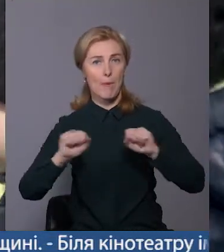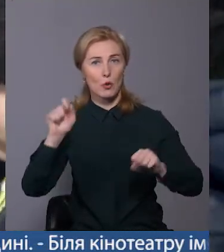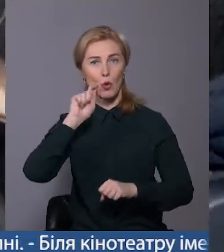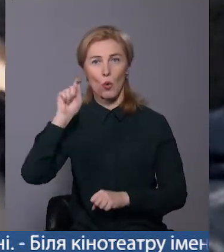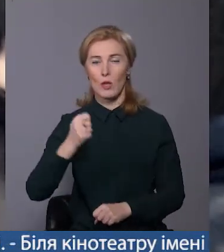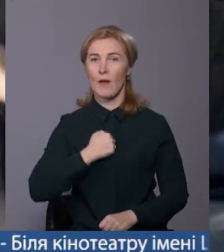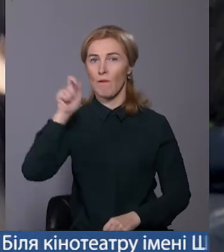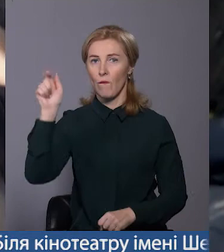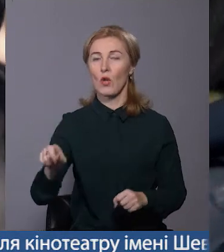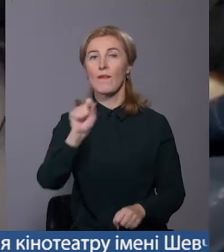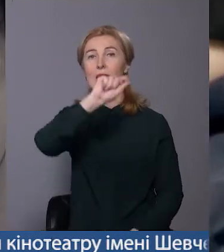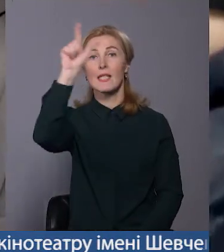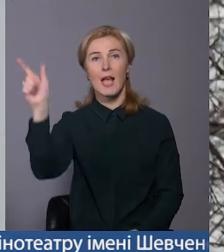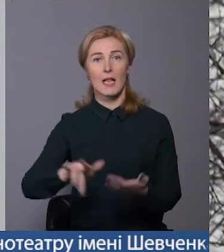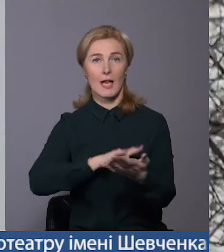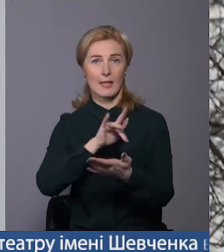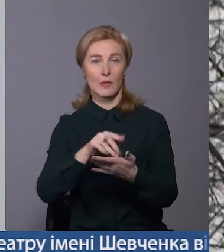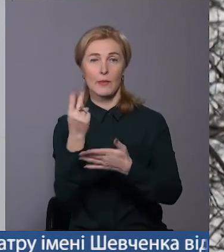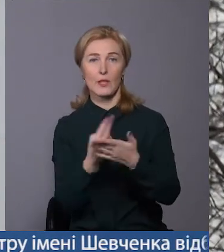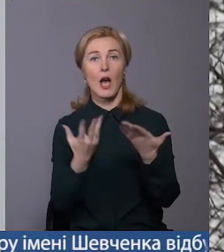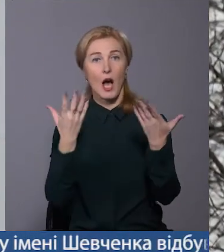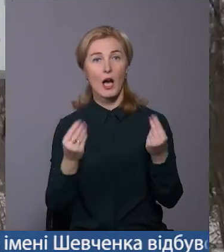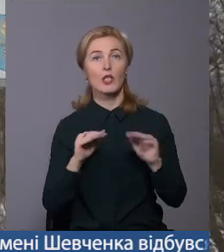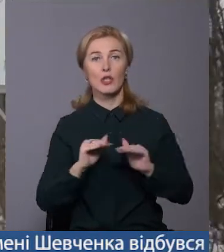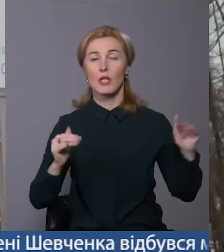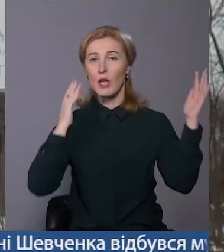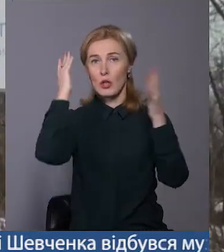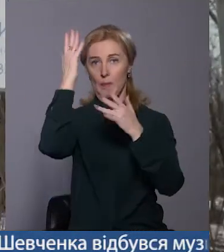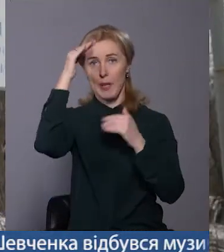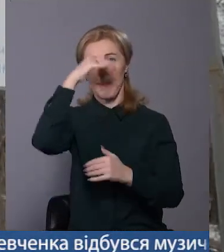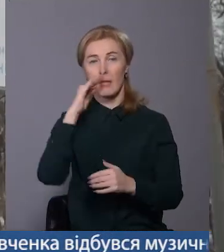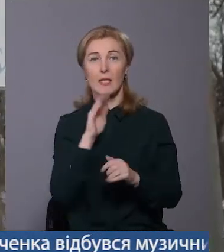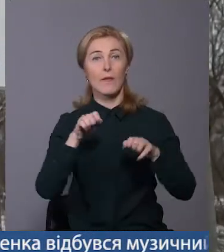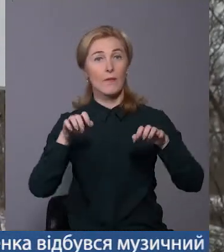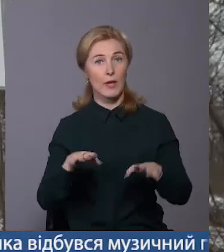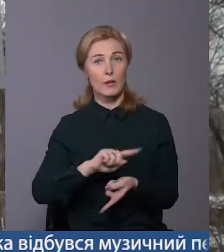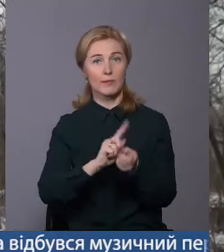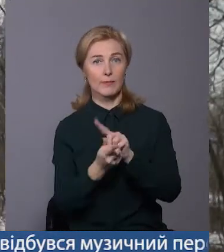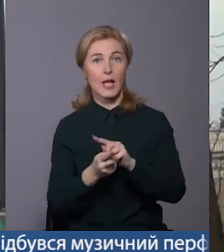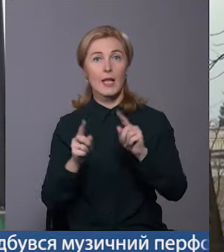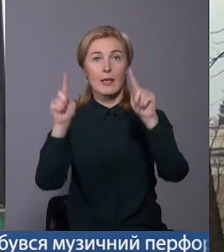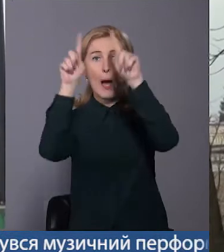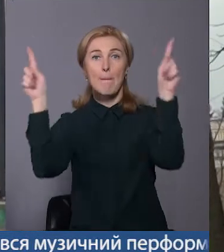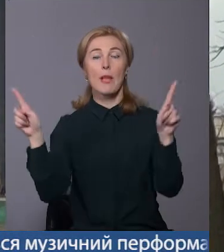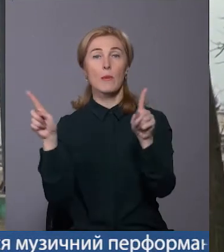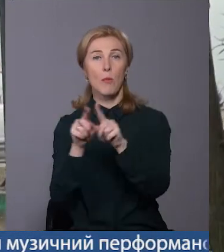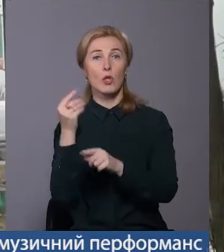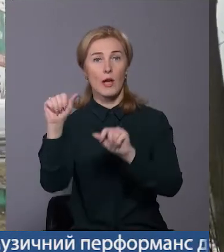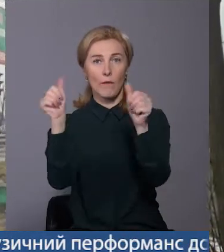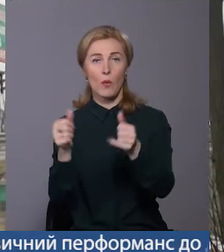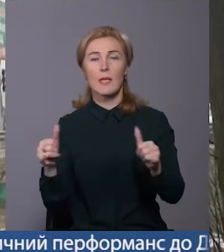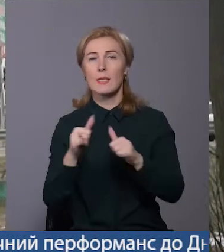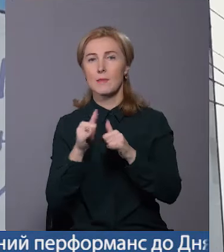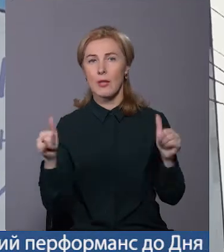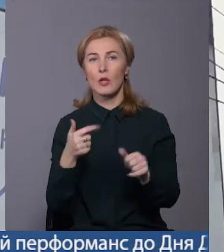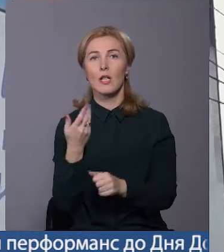воїни, веселка над містом, краєвиди, а ще дитячі мрії. Батьки вирішили перетворити ці малюнки на білборди. Їхній формат збільшили у